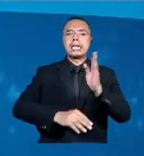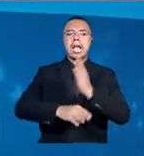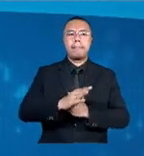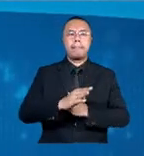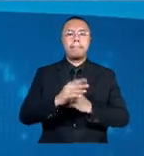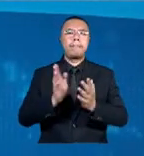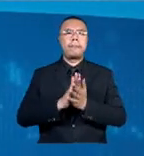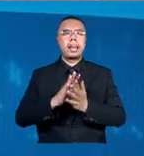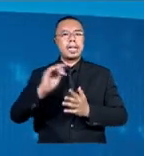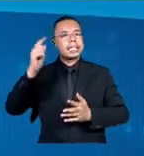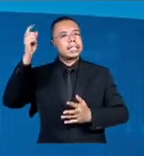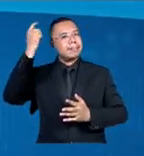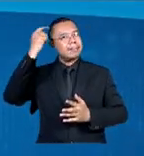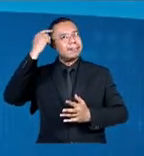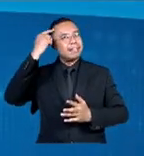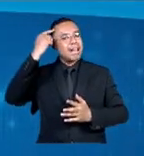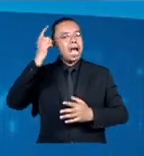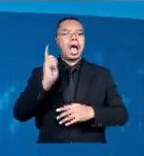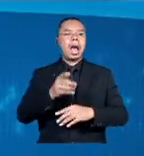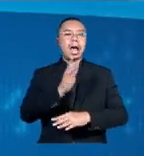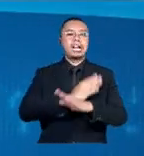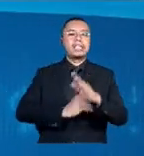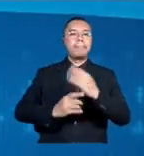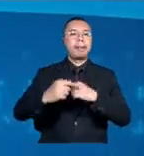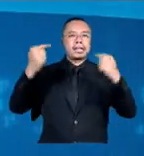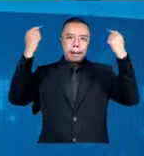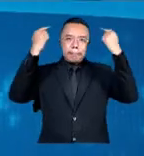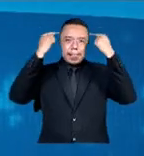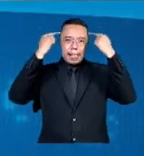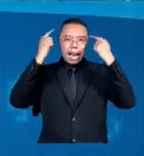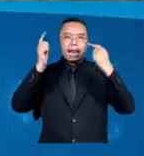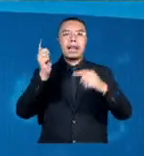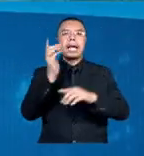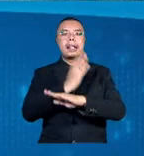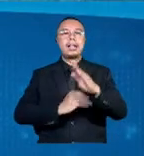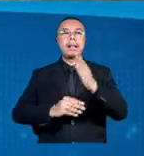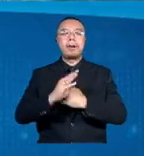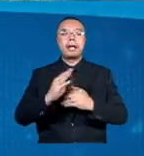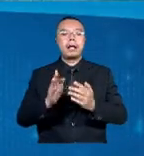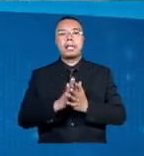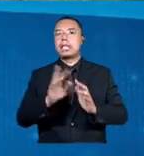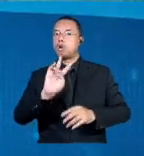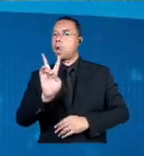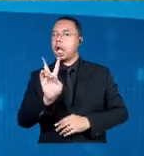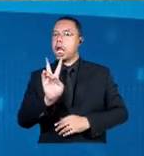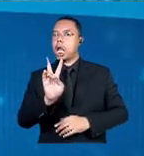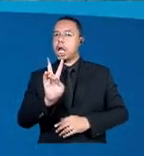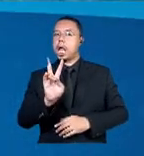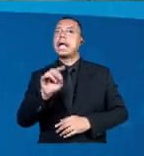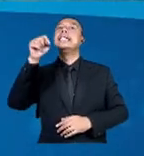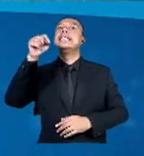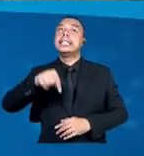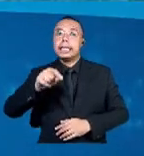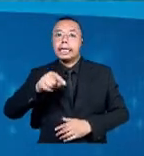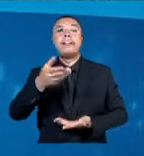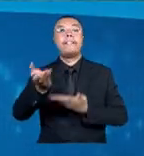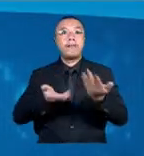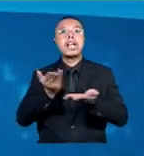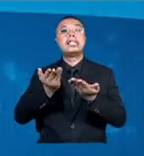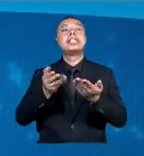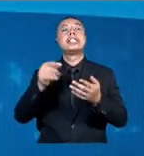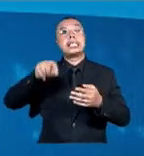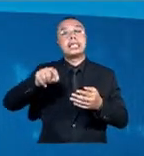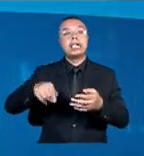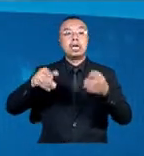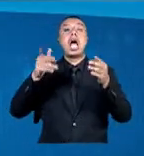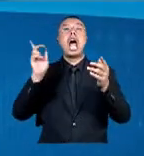disabilitas intelektual, penyandang disabilitas mental, dan penyandang disabilitas ganda. Jadi ini fasilitas-fasilitas